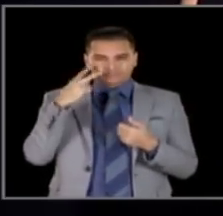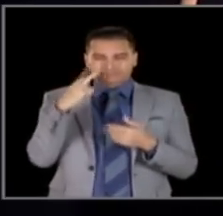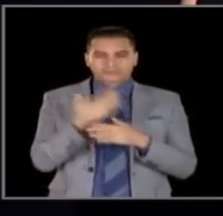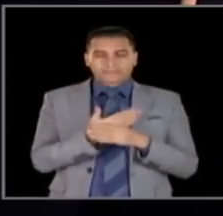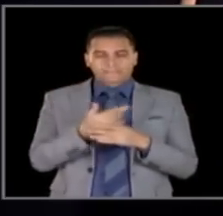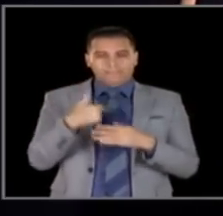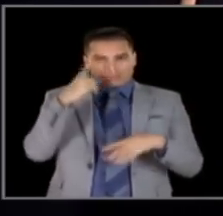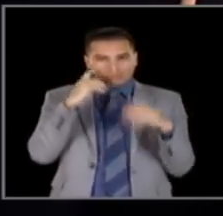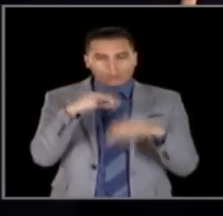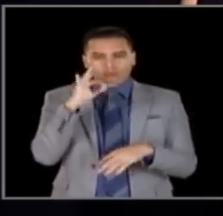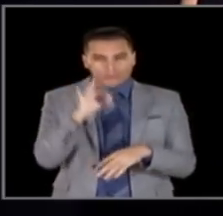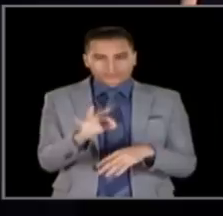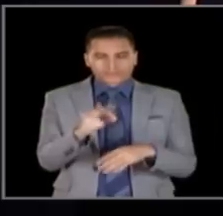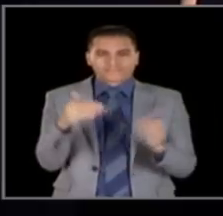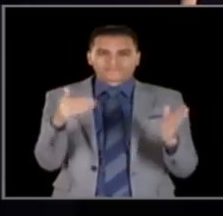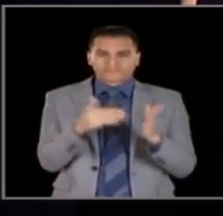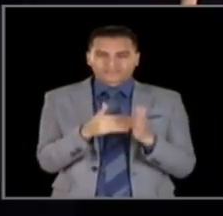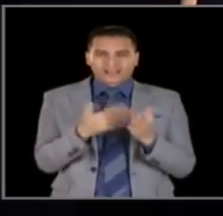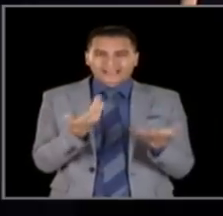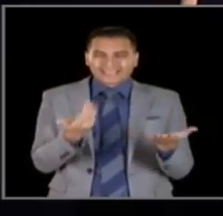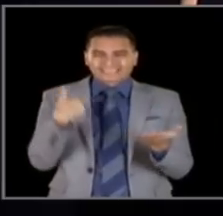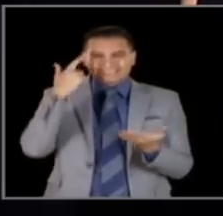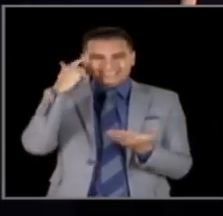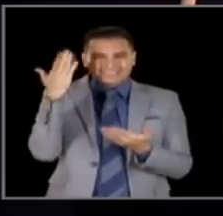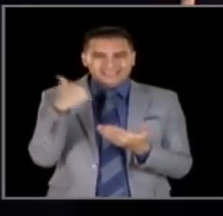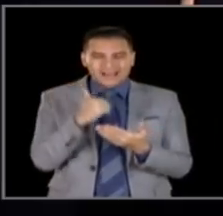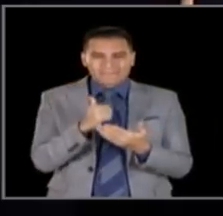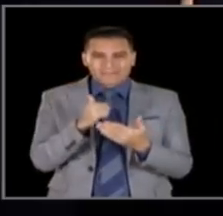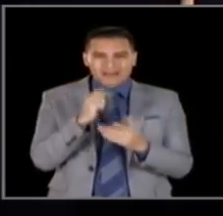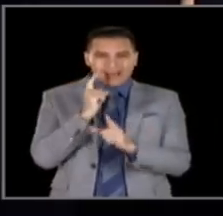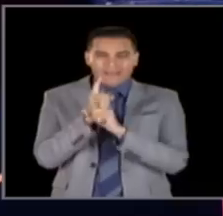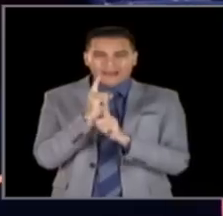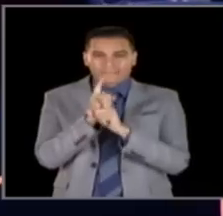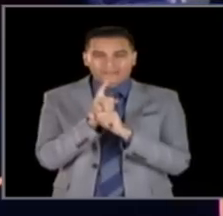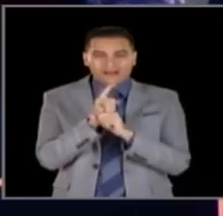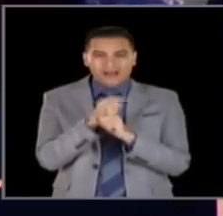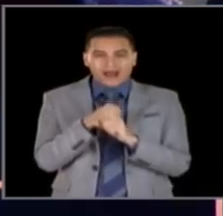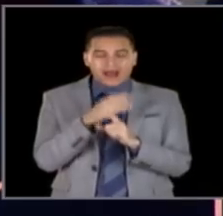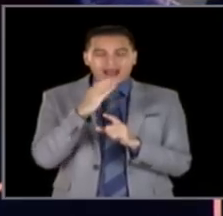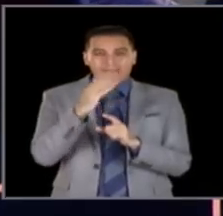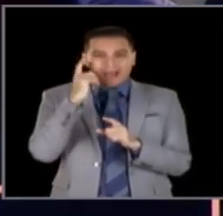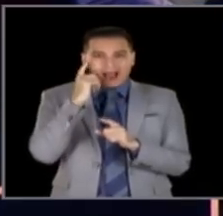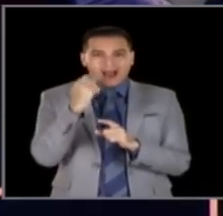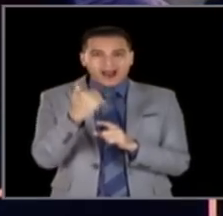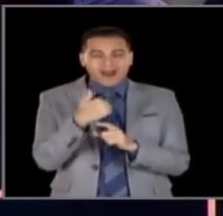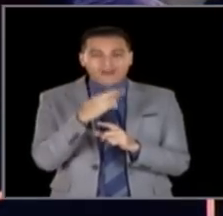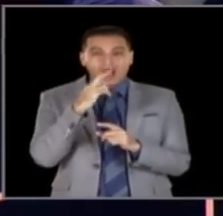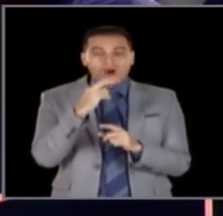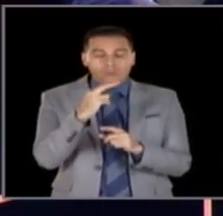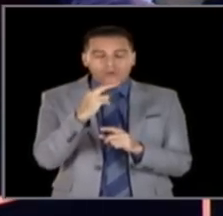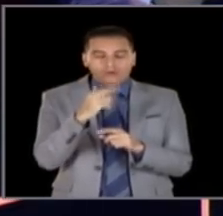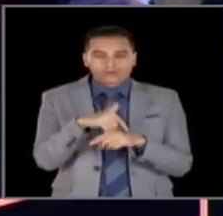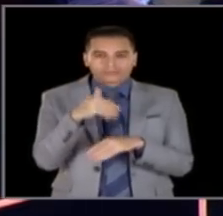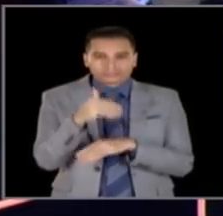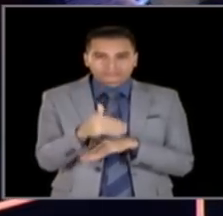ان انا حتى لما طلعت قابلت صبح المره اللي فاتت كانت الاجابه على طرف لساني من اول ما ال 15 ثانيه بداوا